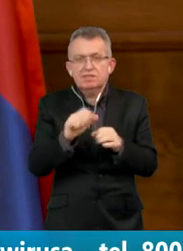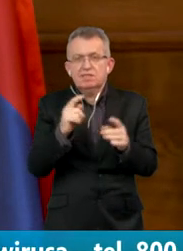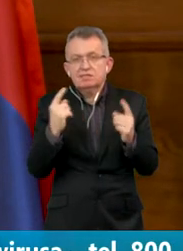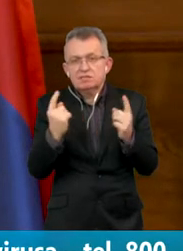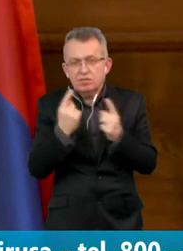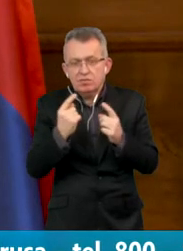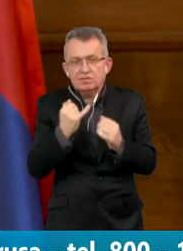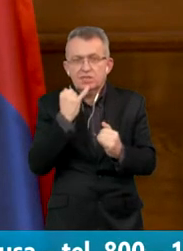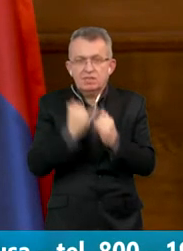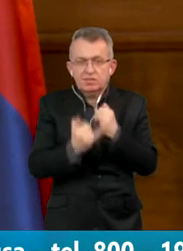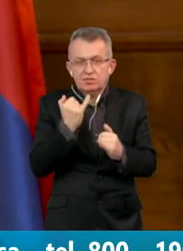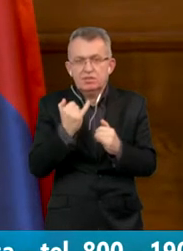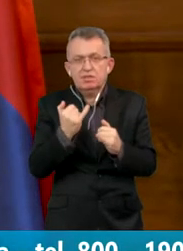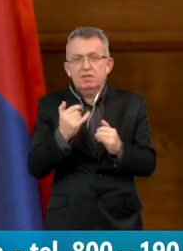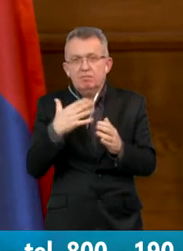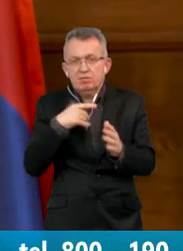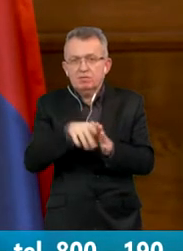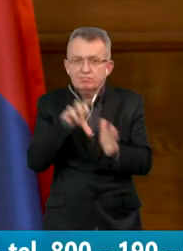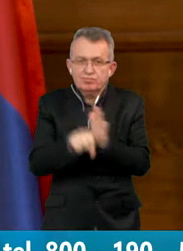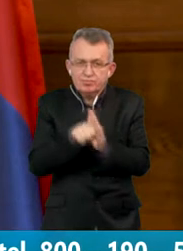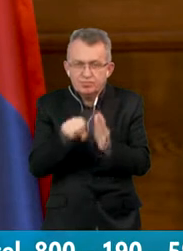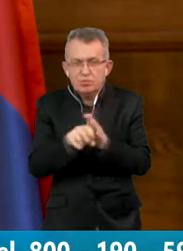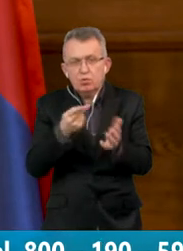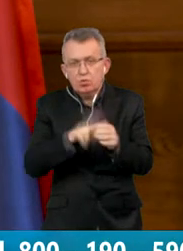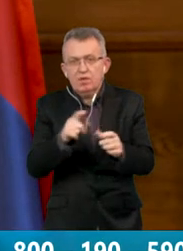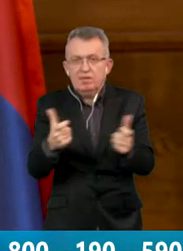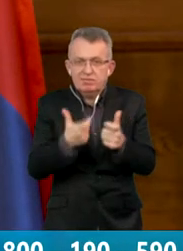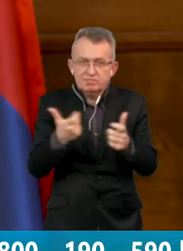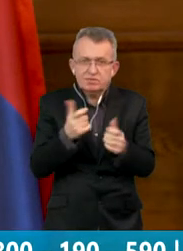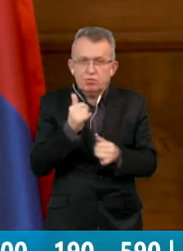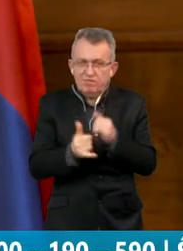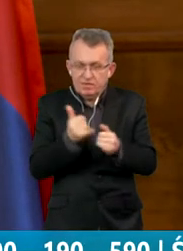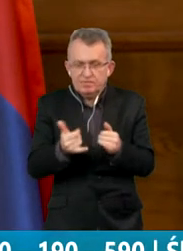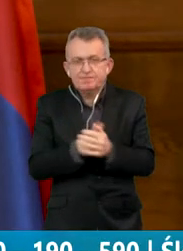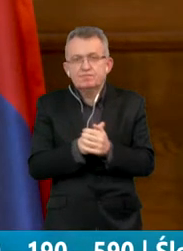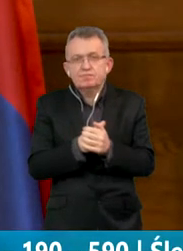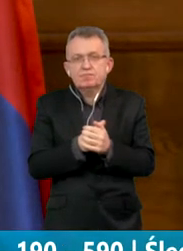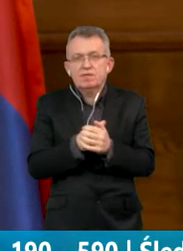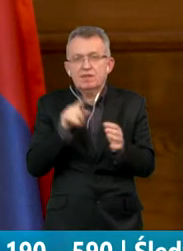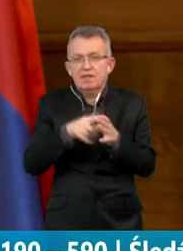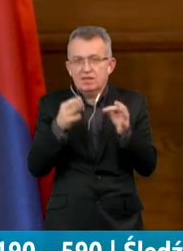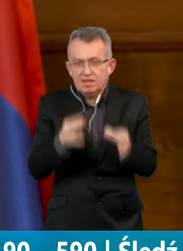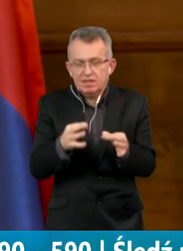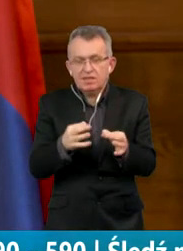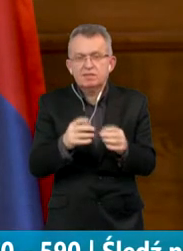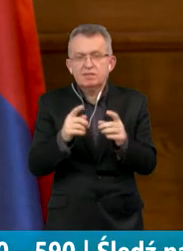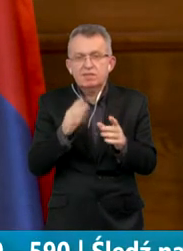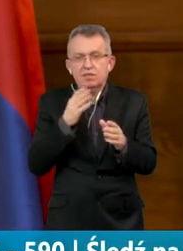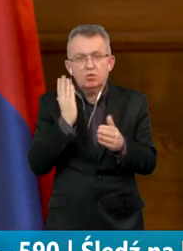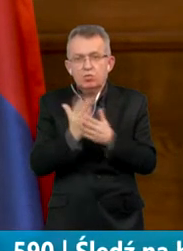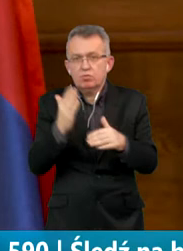gdy mamy jakieś uszkodzenia, które zagrażają bezpieczeństwu w ruchu. W tej chwili rzeczywiście już nie